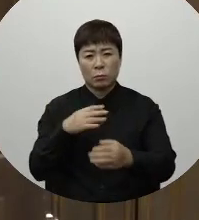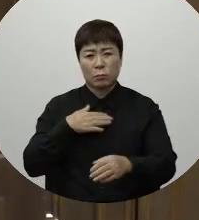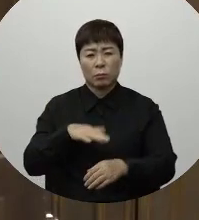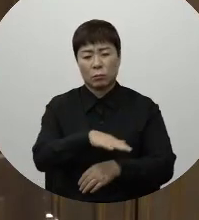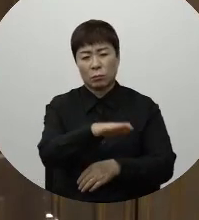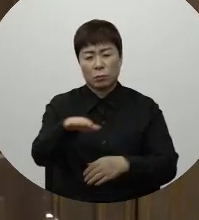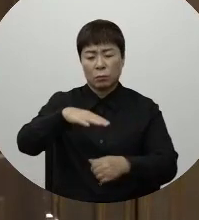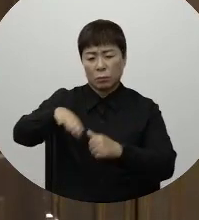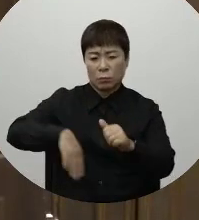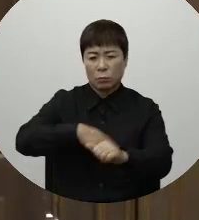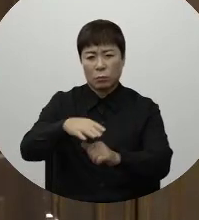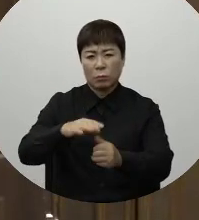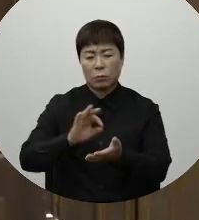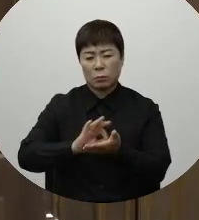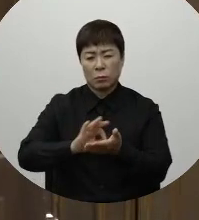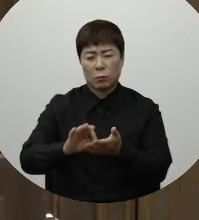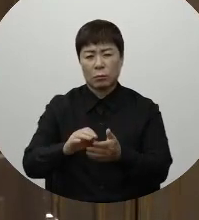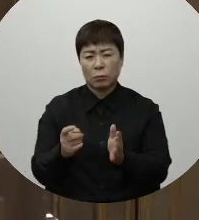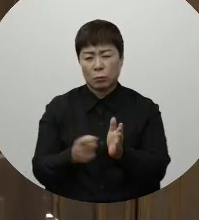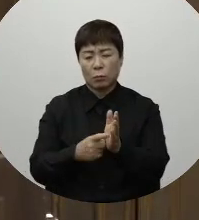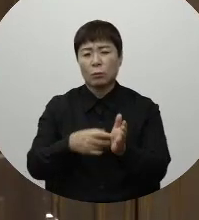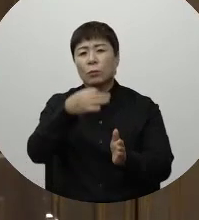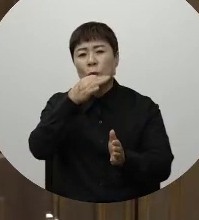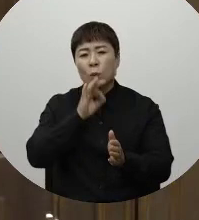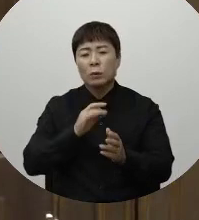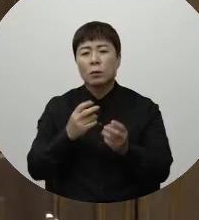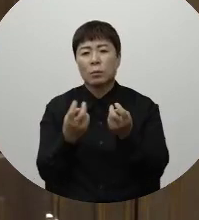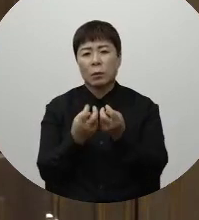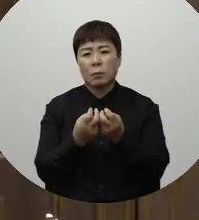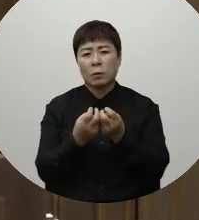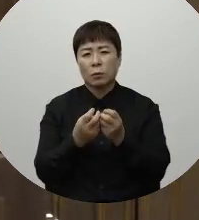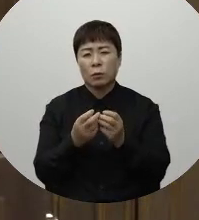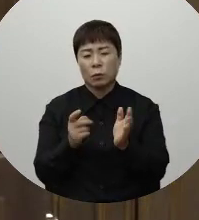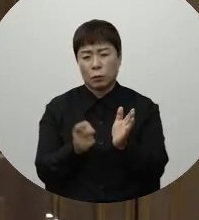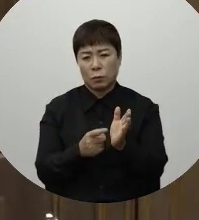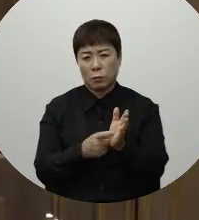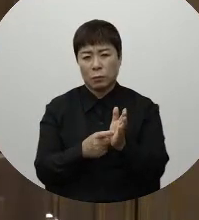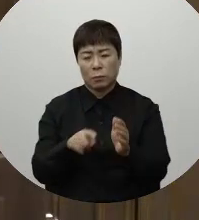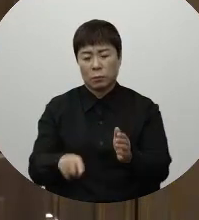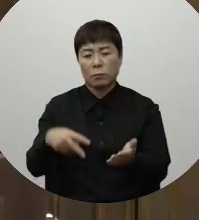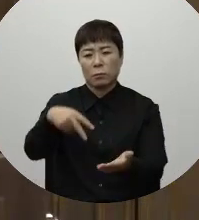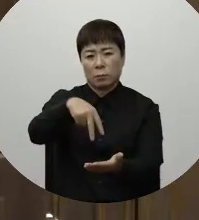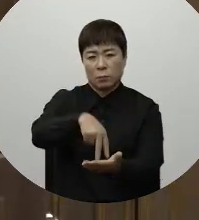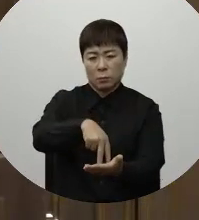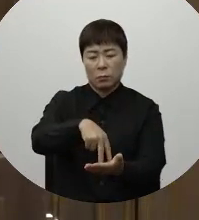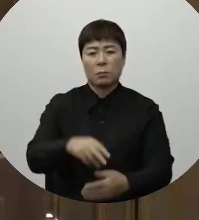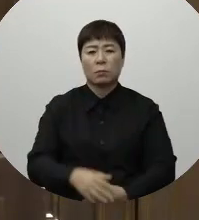대한 집행부의 신속하고 효과적인 대책 마련을 촉구하고자 이 자리에 섰습니다.